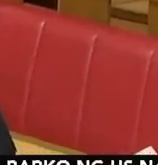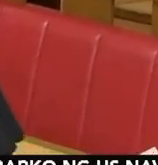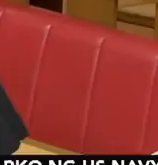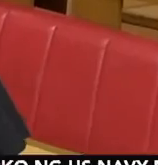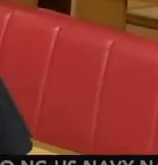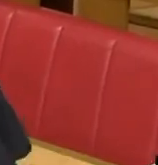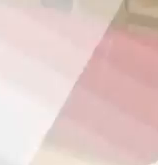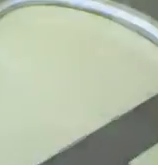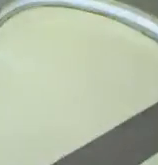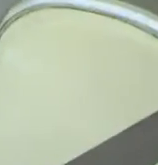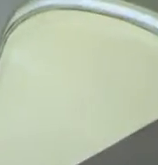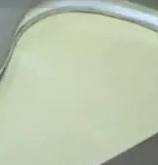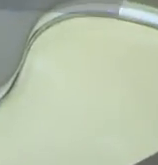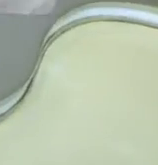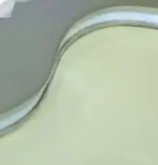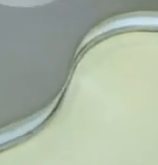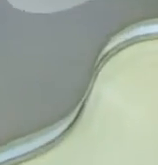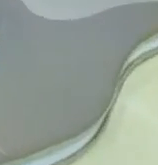Happenings!